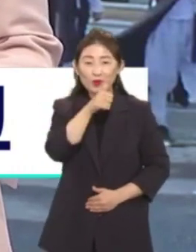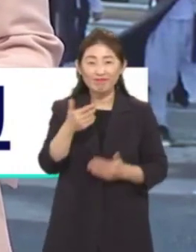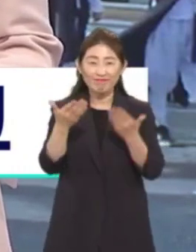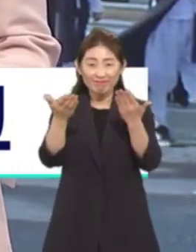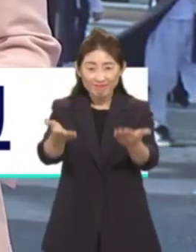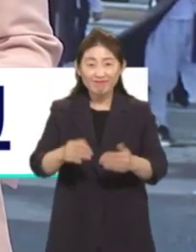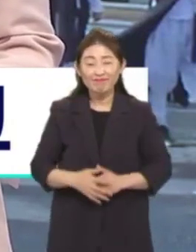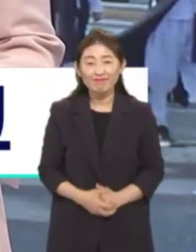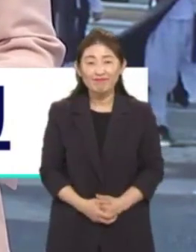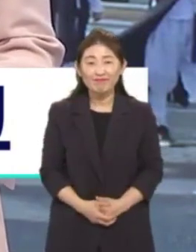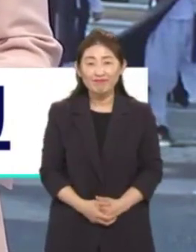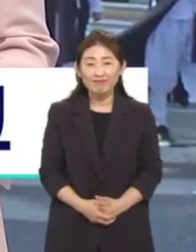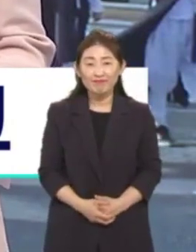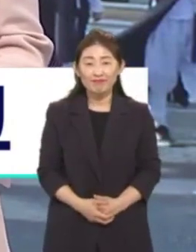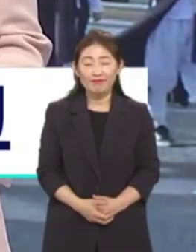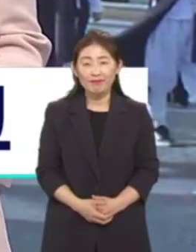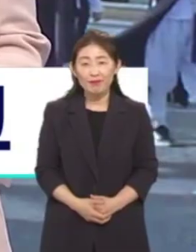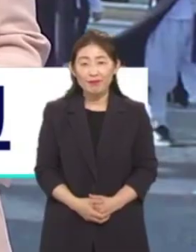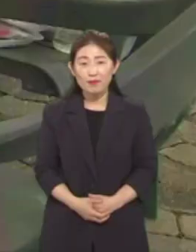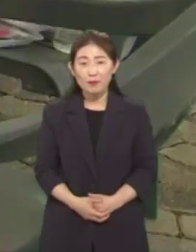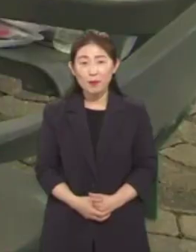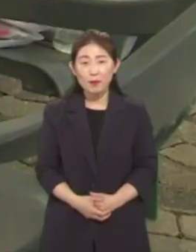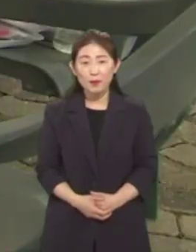조혜원 기자가 전해드립니다.